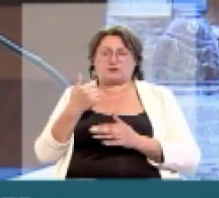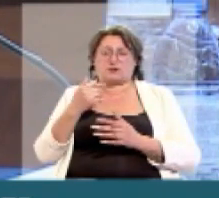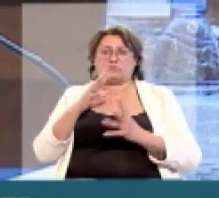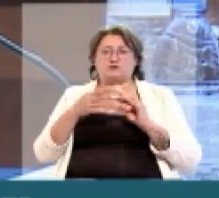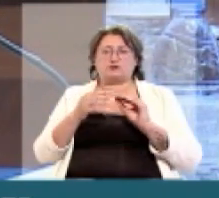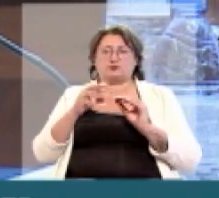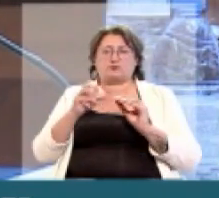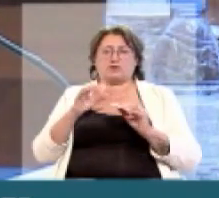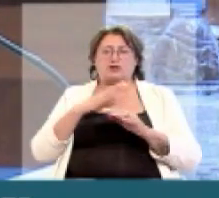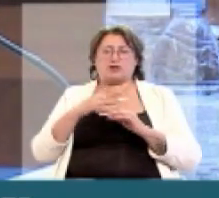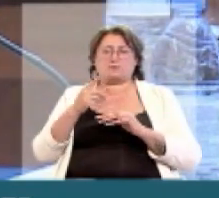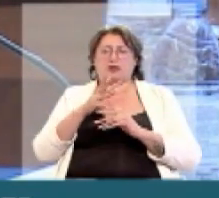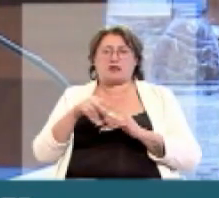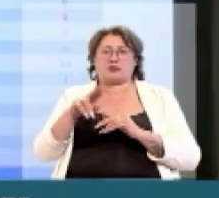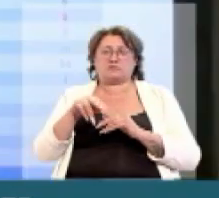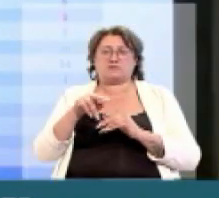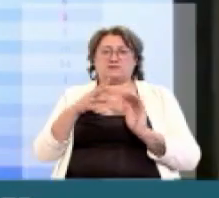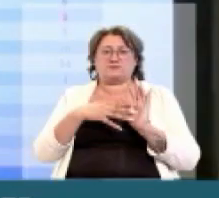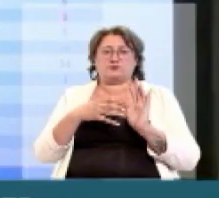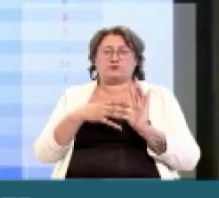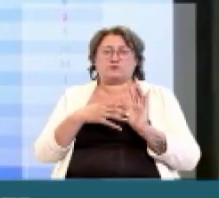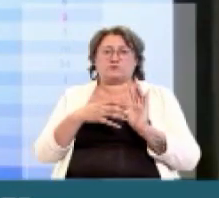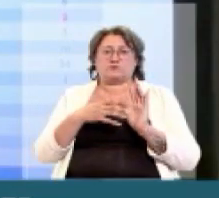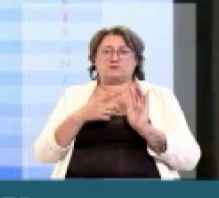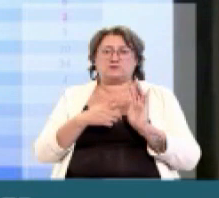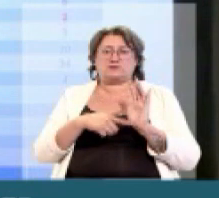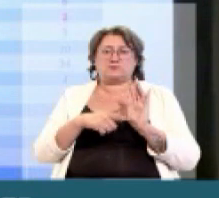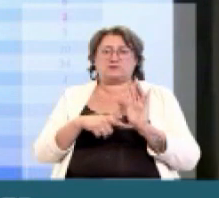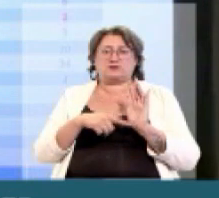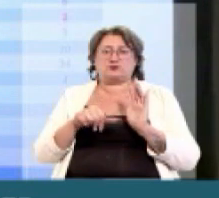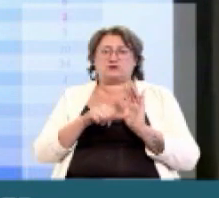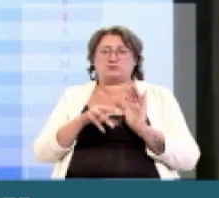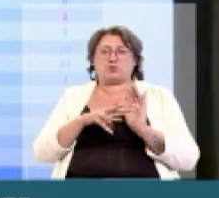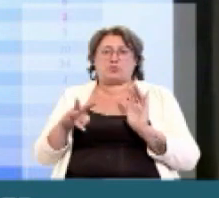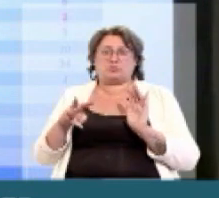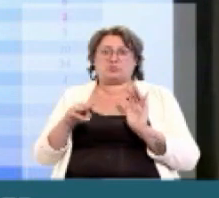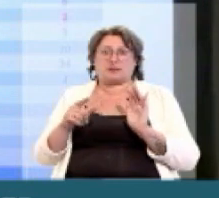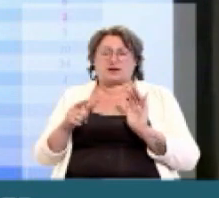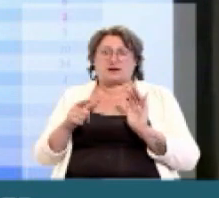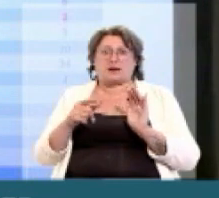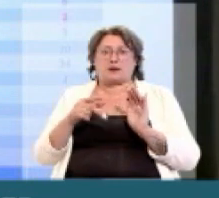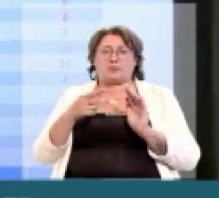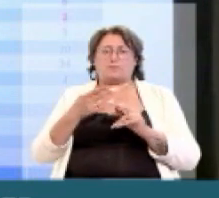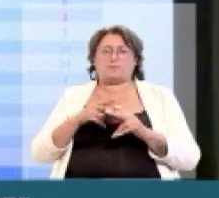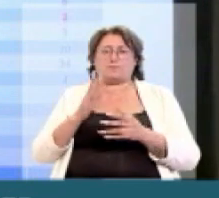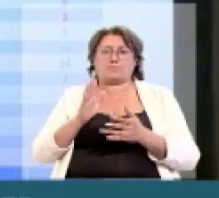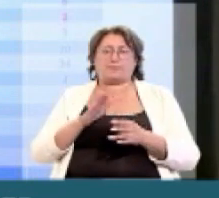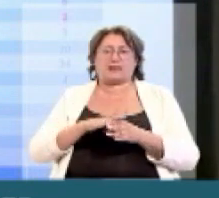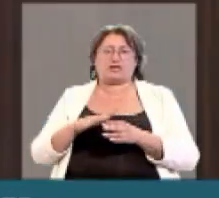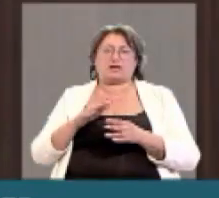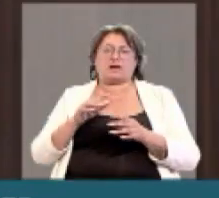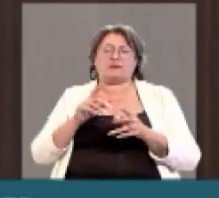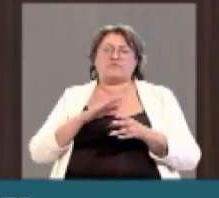жол картасы. Жалпы сомасы 1 миллиард 976 миллион теңгені құрайды. Оның аясында 6 іс-шараны жүзеге асыру көзделіп